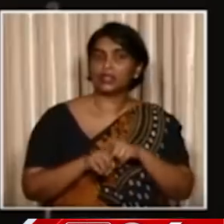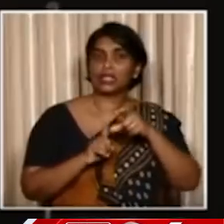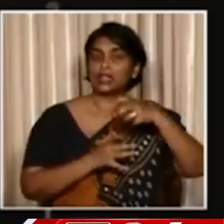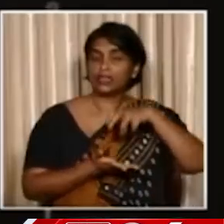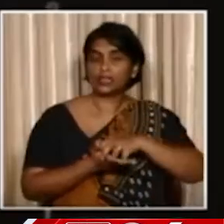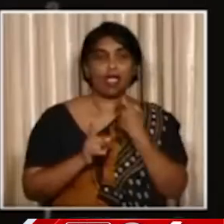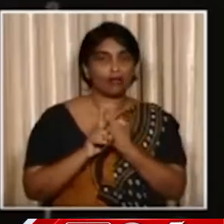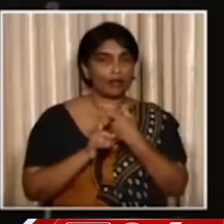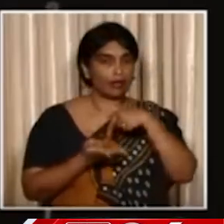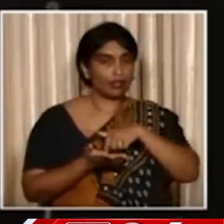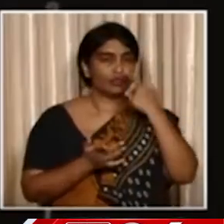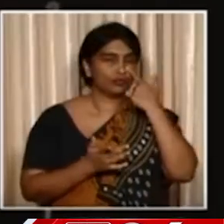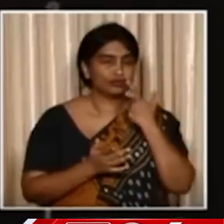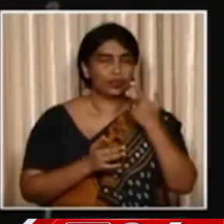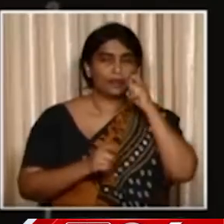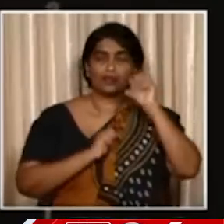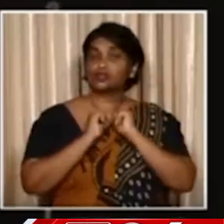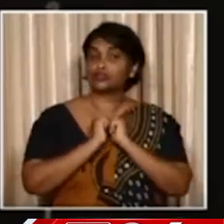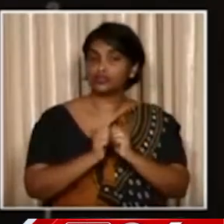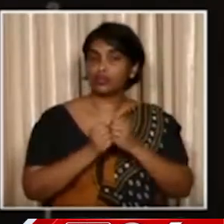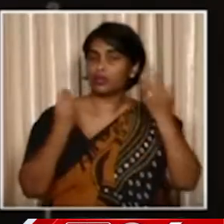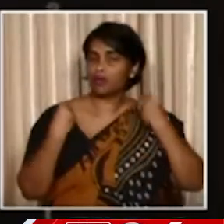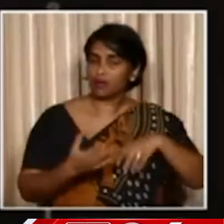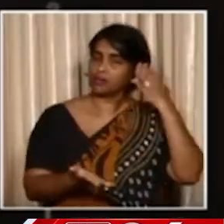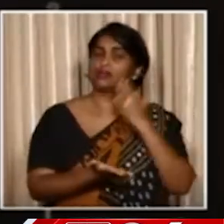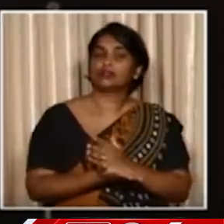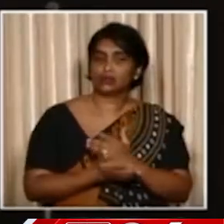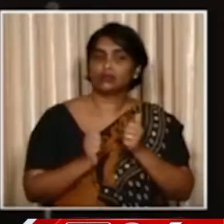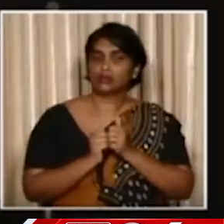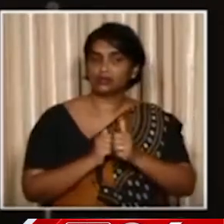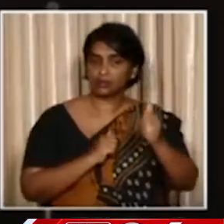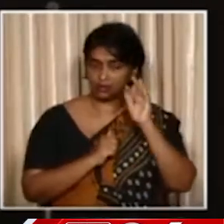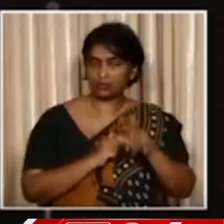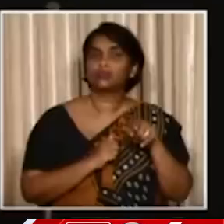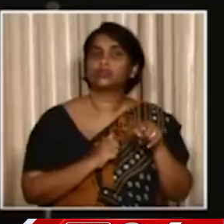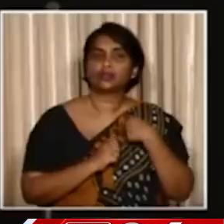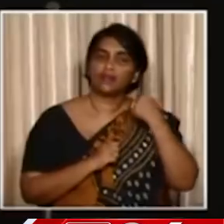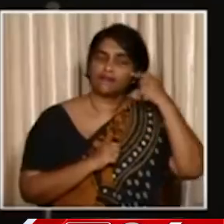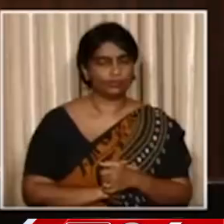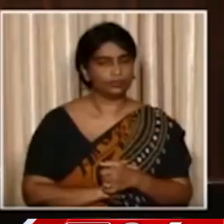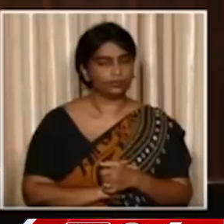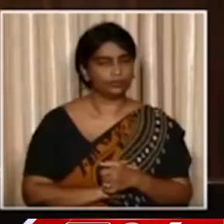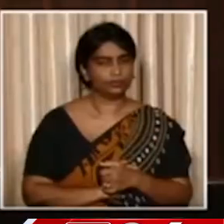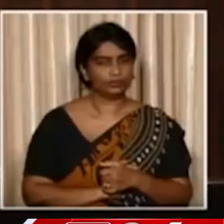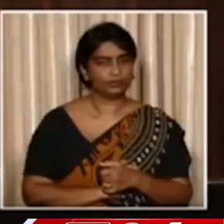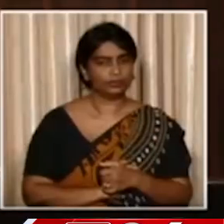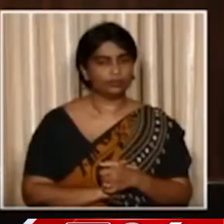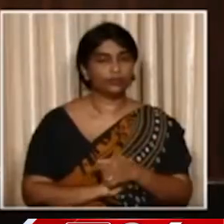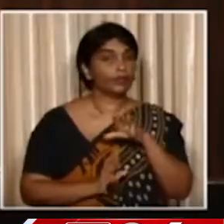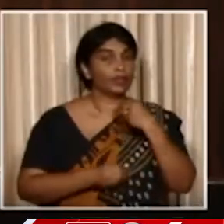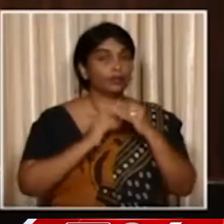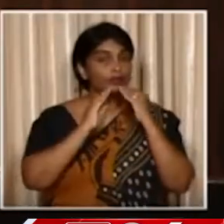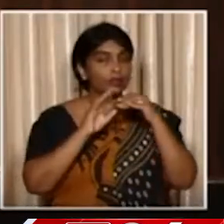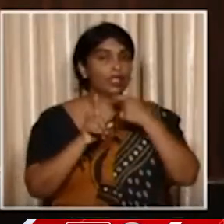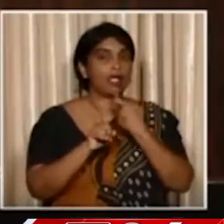දිස්ත්‍රික්කයේ කටාන ආසනයේ අහිංසක මිනිස්සුන්ගේ රැකියාවල් අහිමි වෙන එක වළක්වන්න අවශ්‍ය කරන කටයුතු කරන්න ඕනේ කියලා මම විශ්වාස කරනවා කතානායකතුමනි. මේ කර්මාන්ත ශාලාව